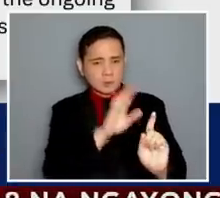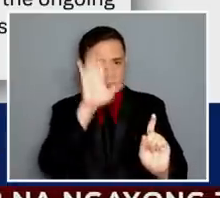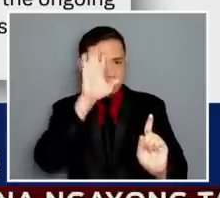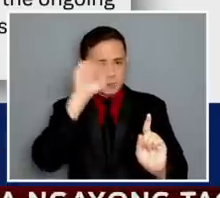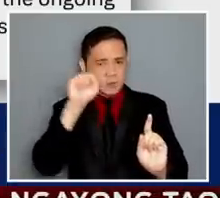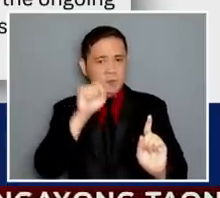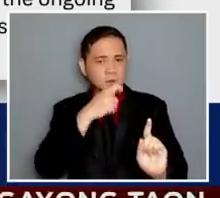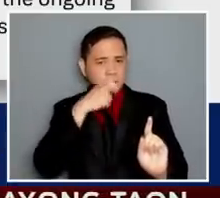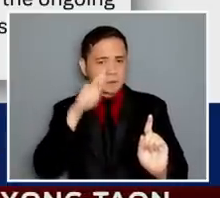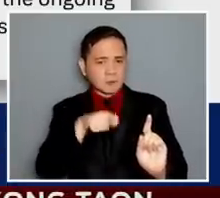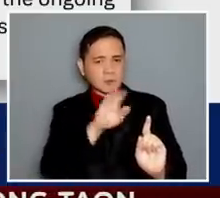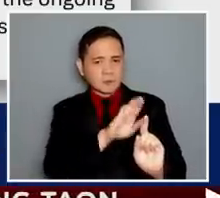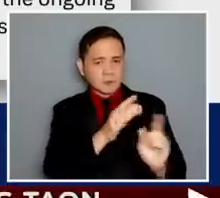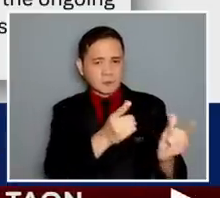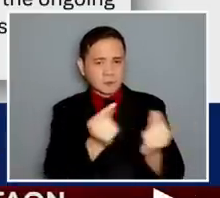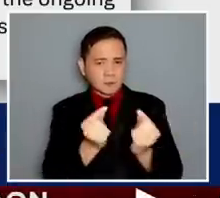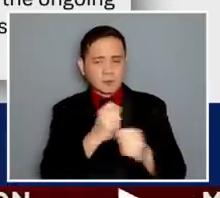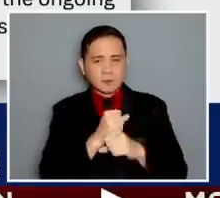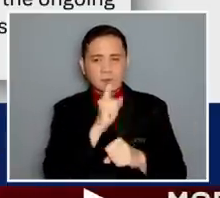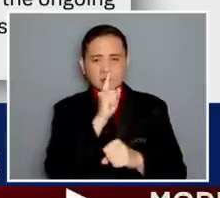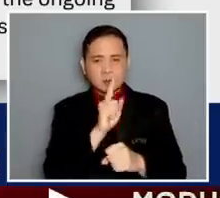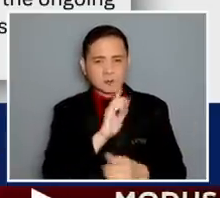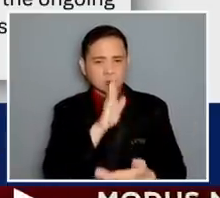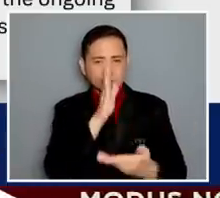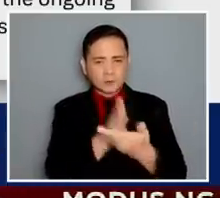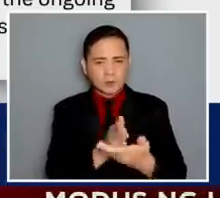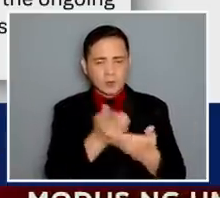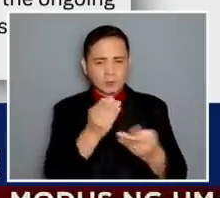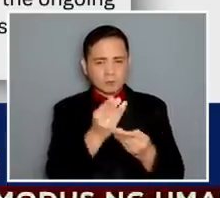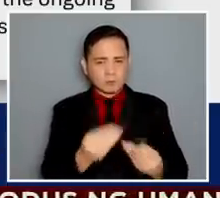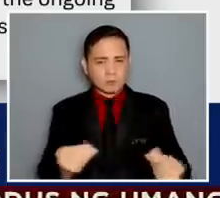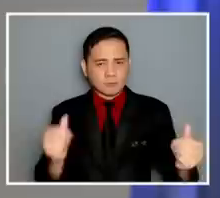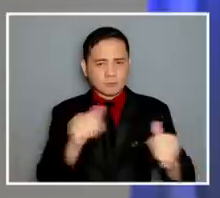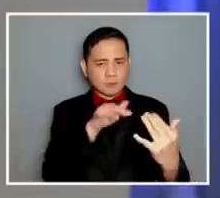para mapayapang matapos ang digmaan.